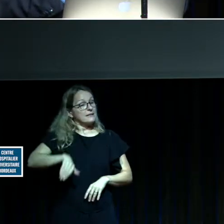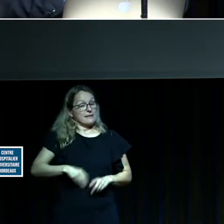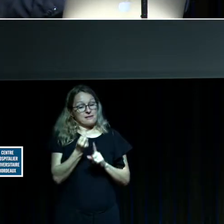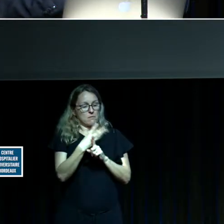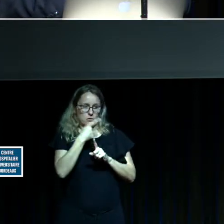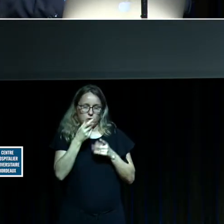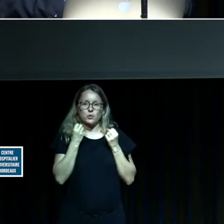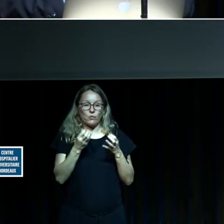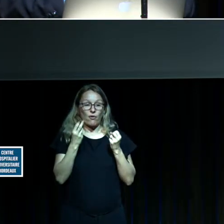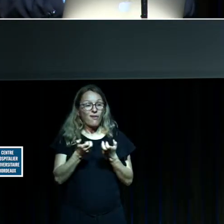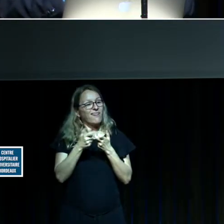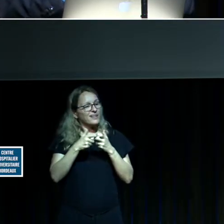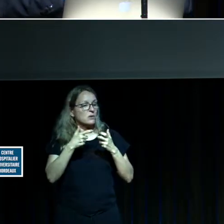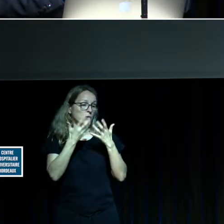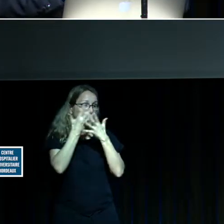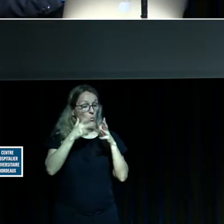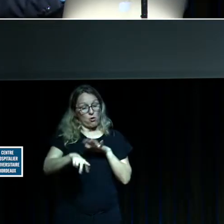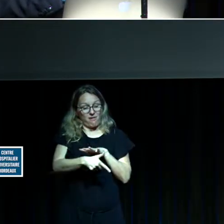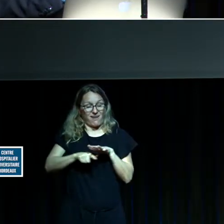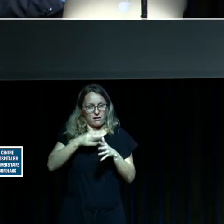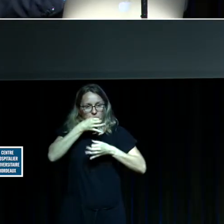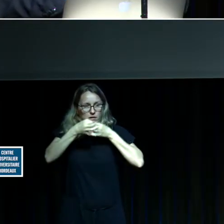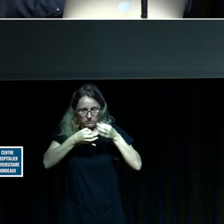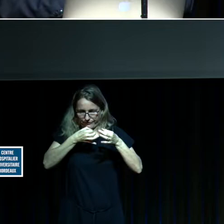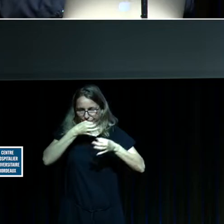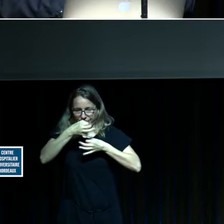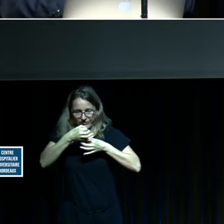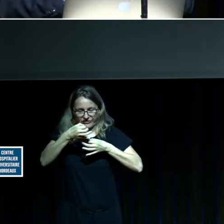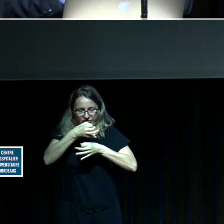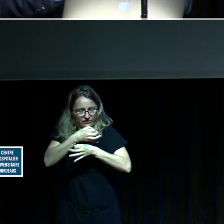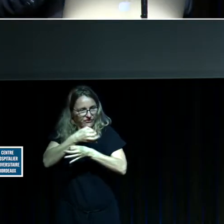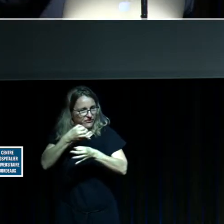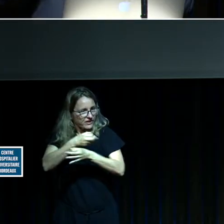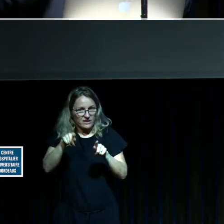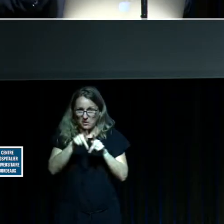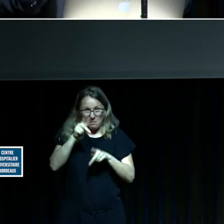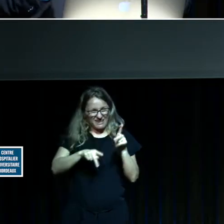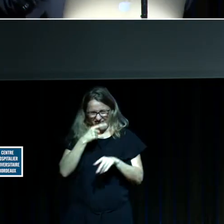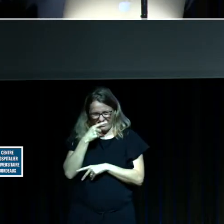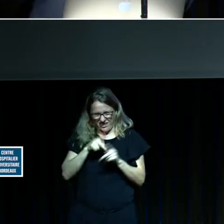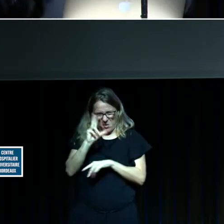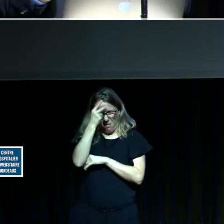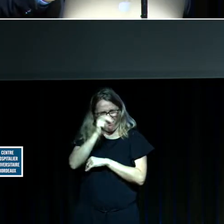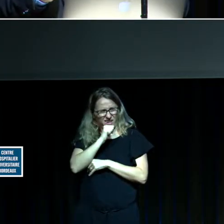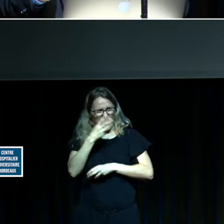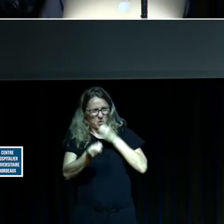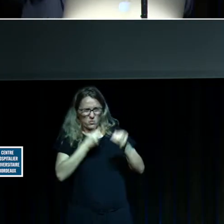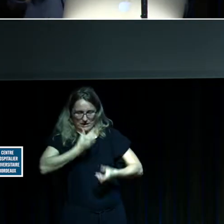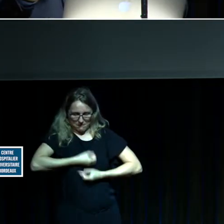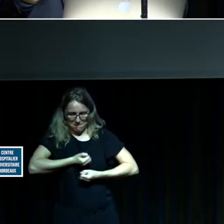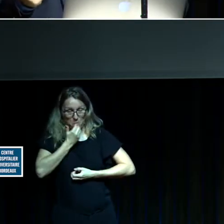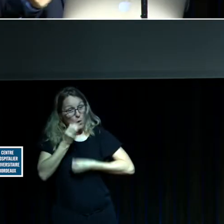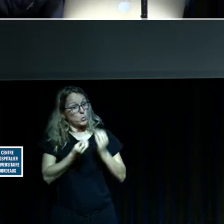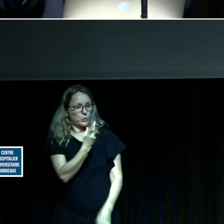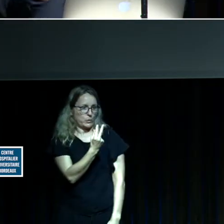sont les troubles du langage. Quelqu'un qui perd le langage brutalement, soit qui comprend plus ce qu'on lui dit, soit qui n'est plus capable de s'exprimer, soit